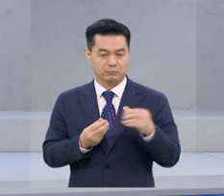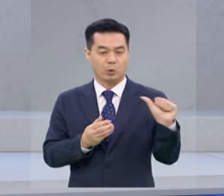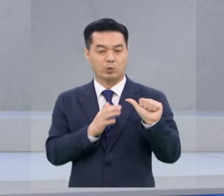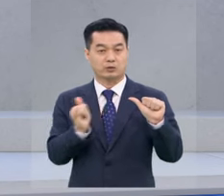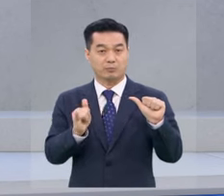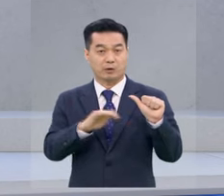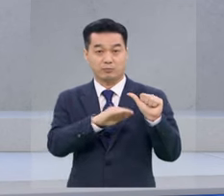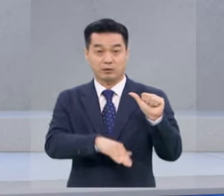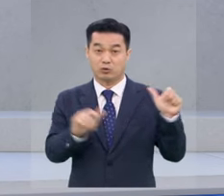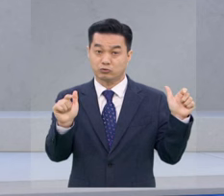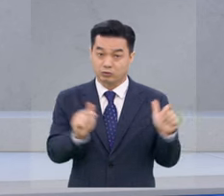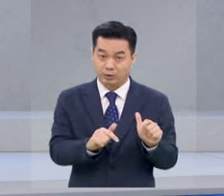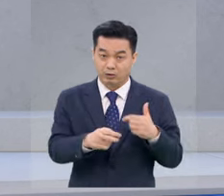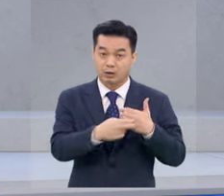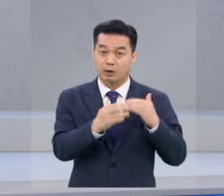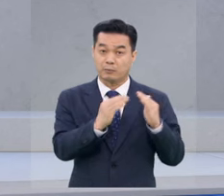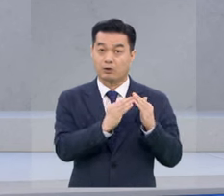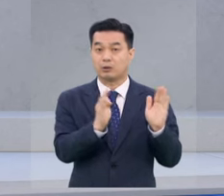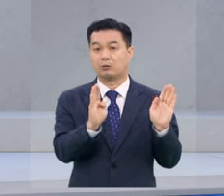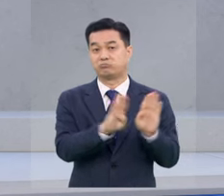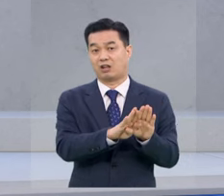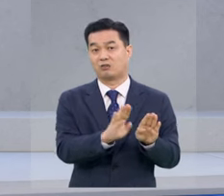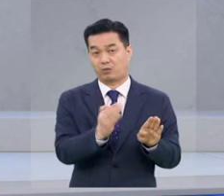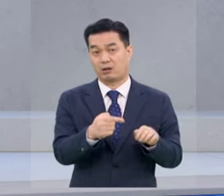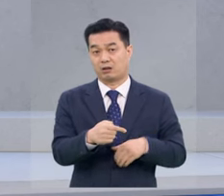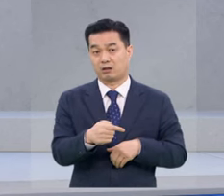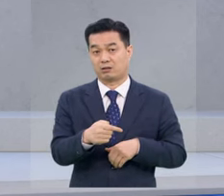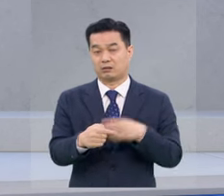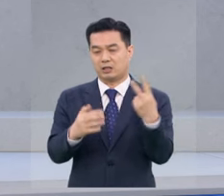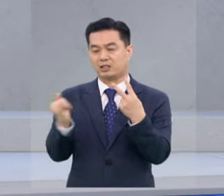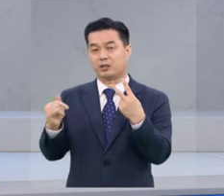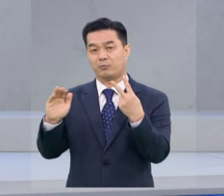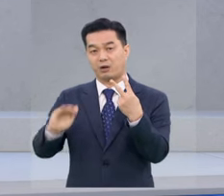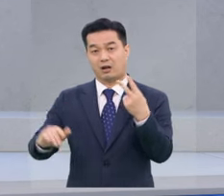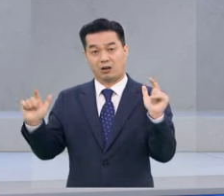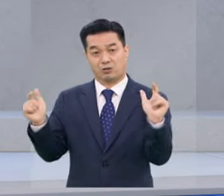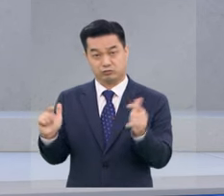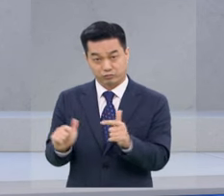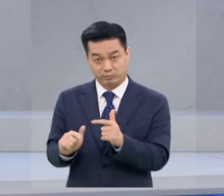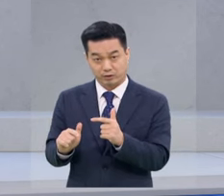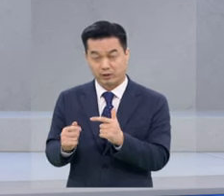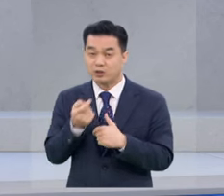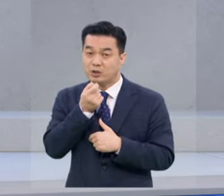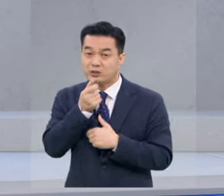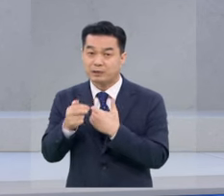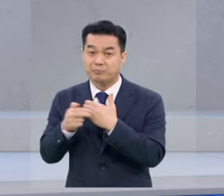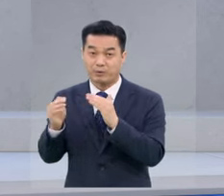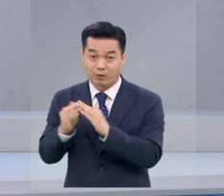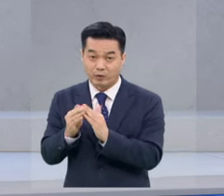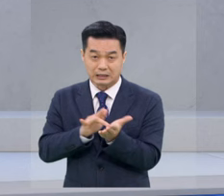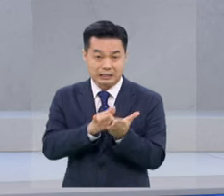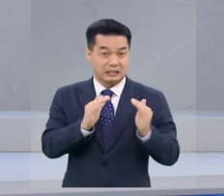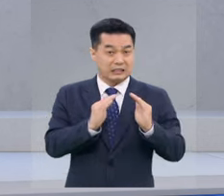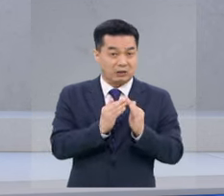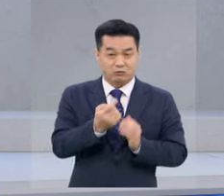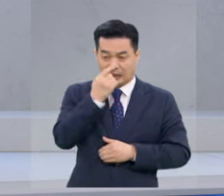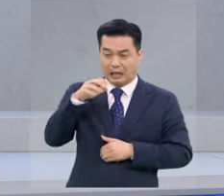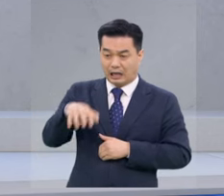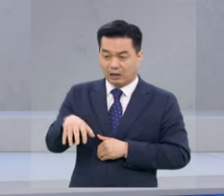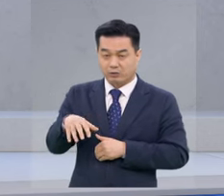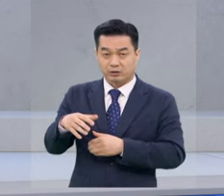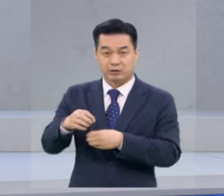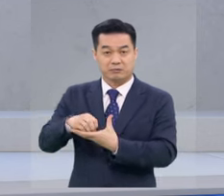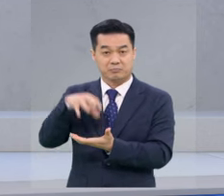아래로 내려가면 병원이 문을 닫고 2천명이 무너지면 의원과 약국 학원과 제과점이